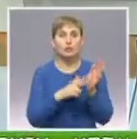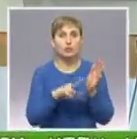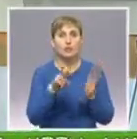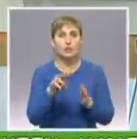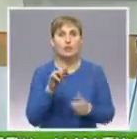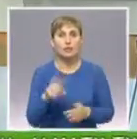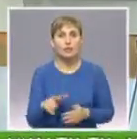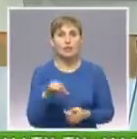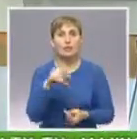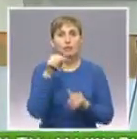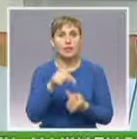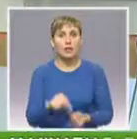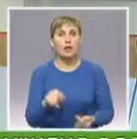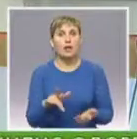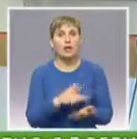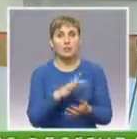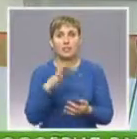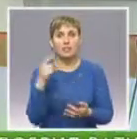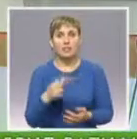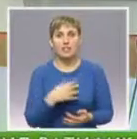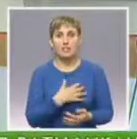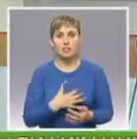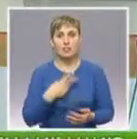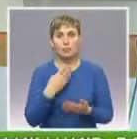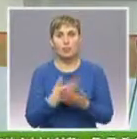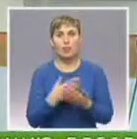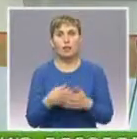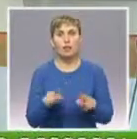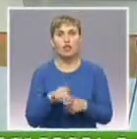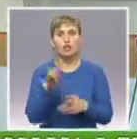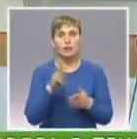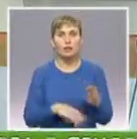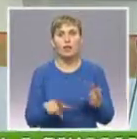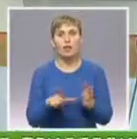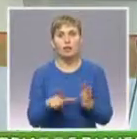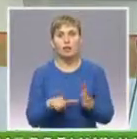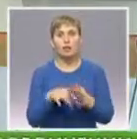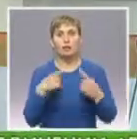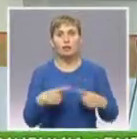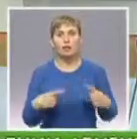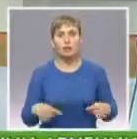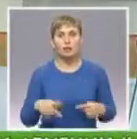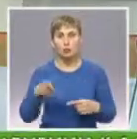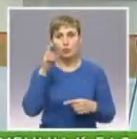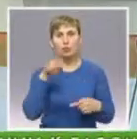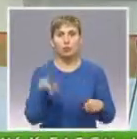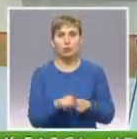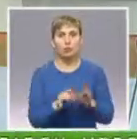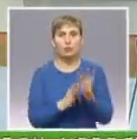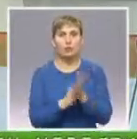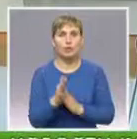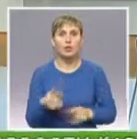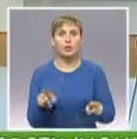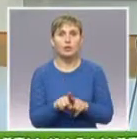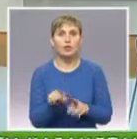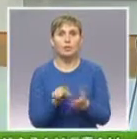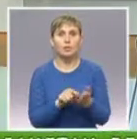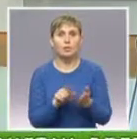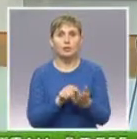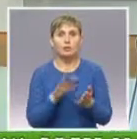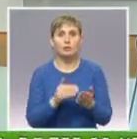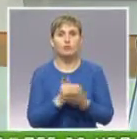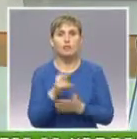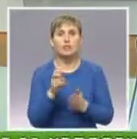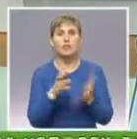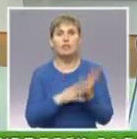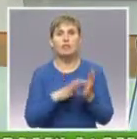тенге. И, соответственно, размеры социально значимых показателей, а также штрафы, налоги и другие пошлины тоже возрастут. Так, пенсии станут выше